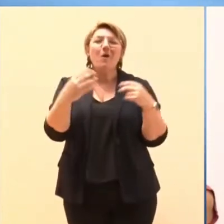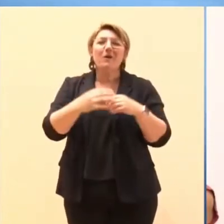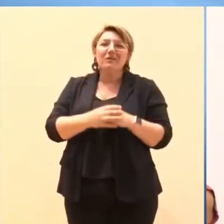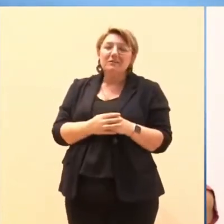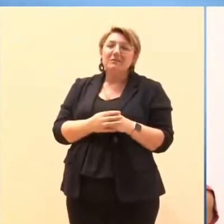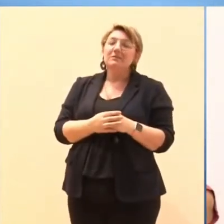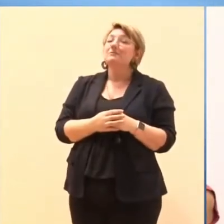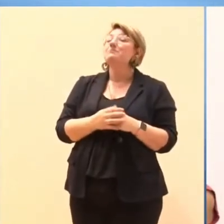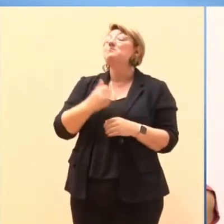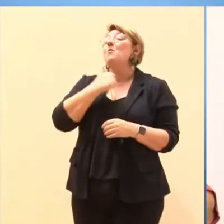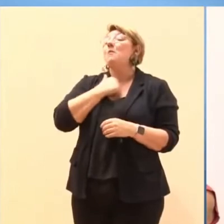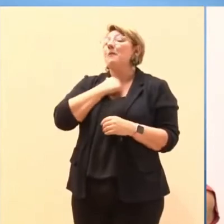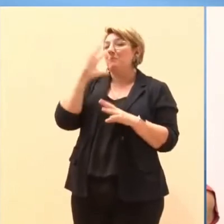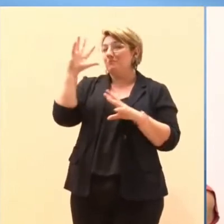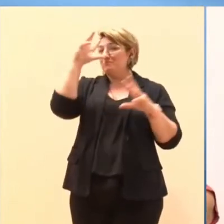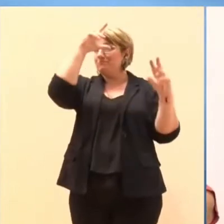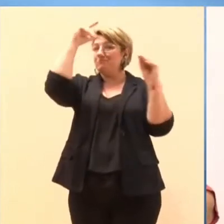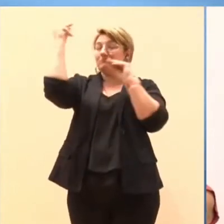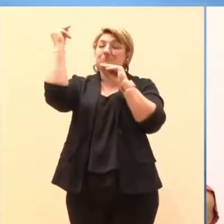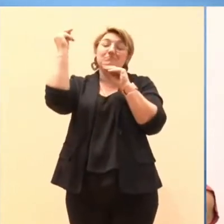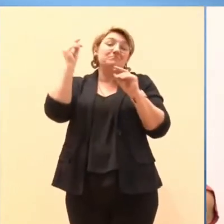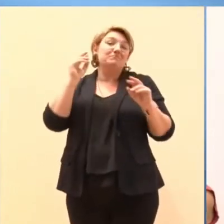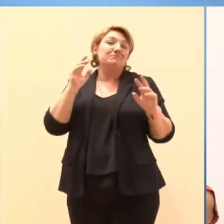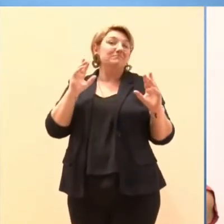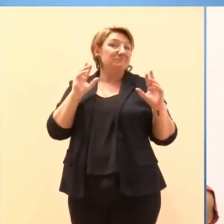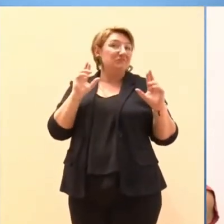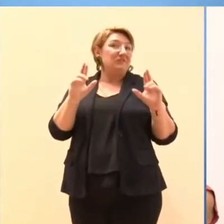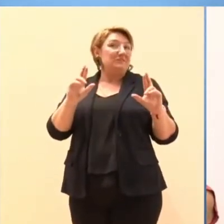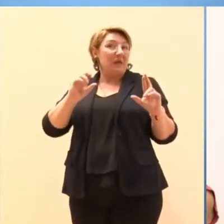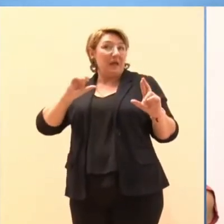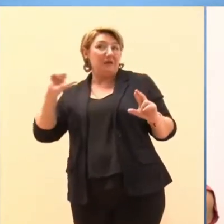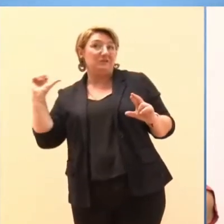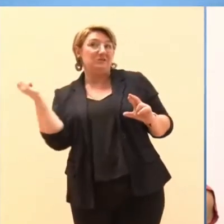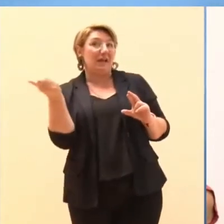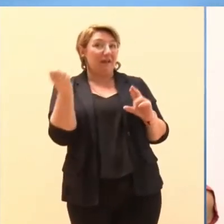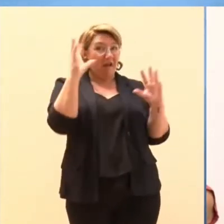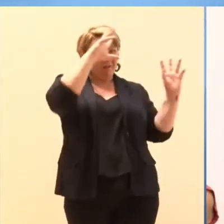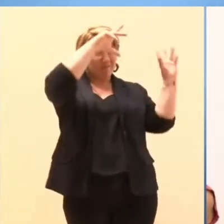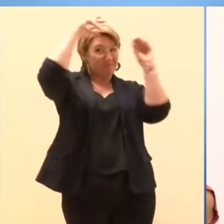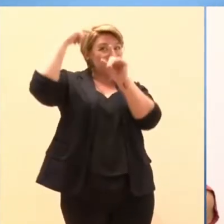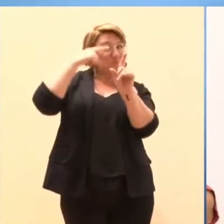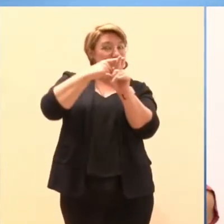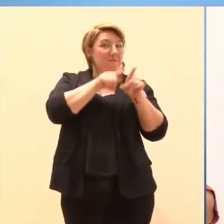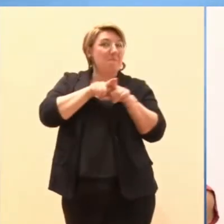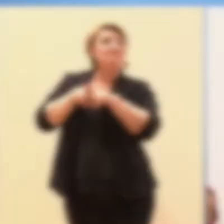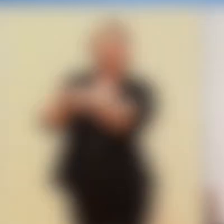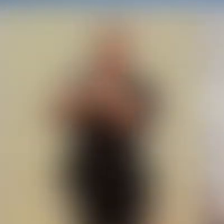état d'esprit qui, je l'espère, animera chaque membre de notre Assemblée.